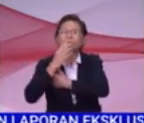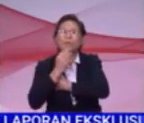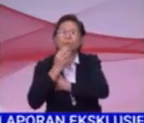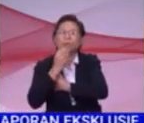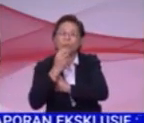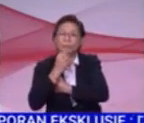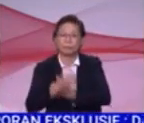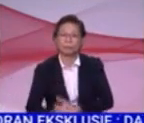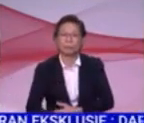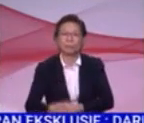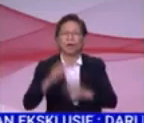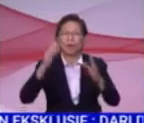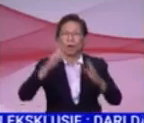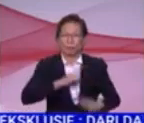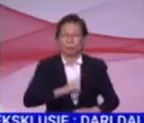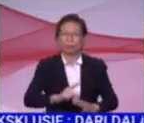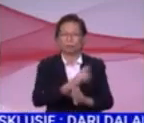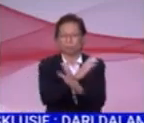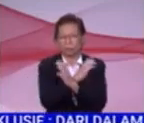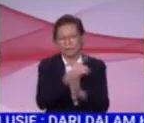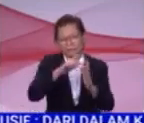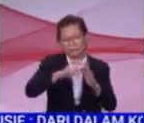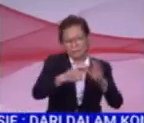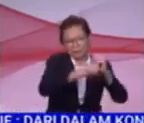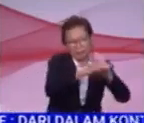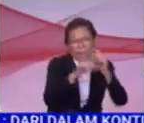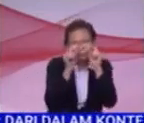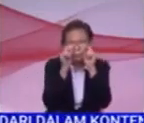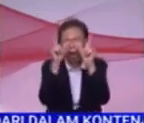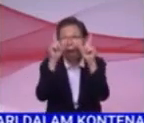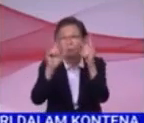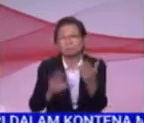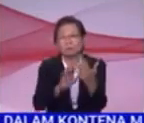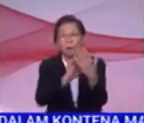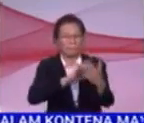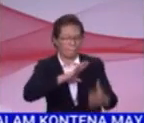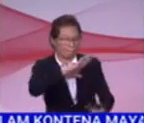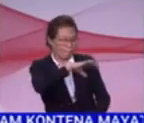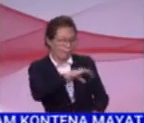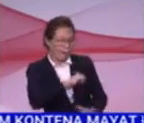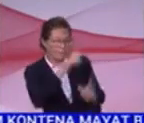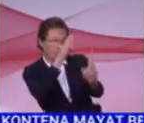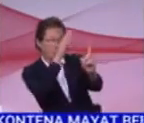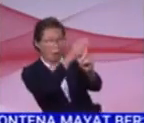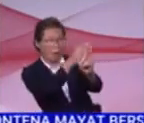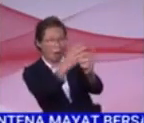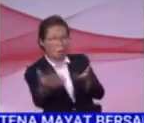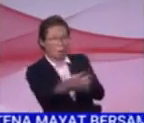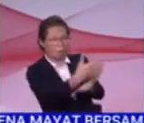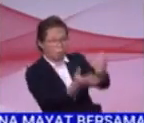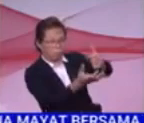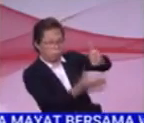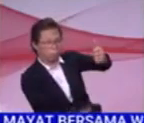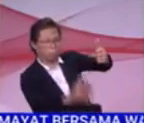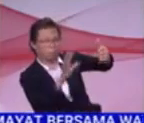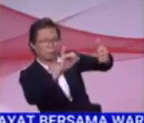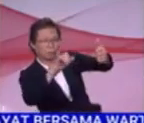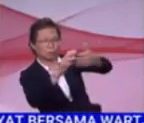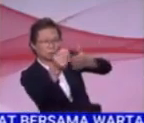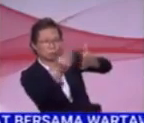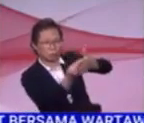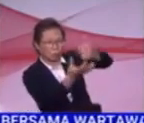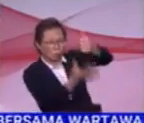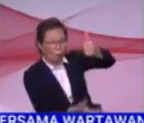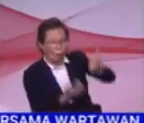mungkin kece ini menggerakkan campaign kesadaran terhadap Palestina menyasar kan kutipan Jana sebanyak gimana juta reggae